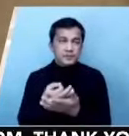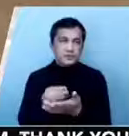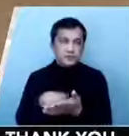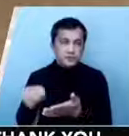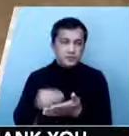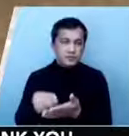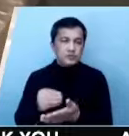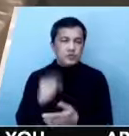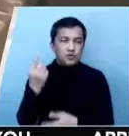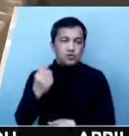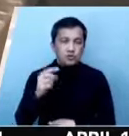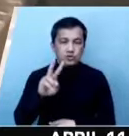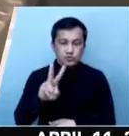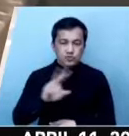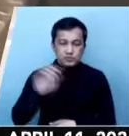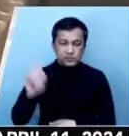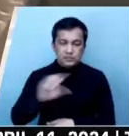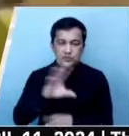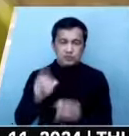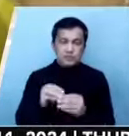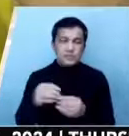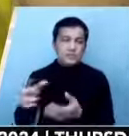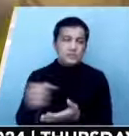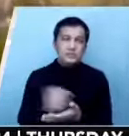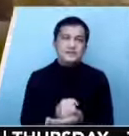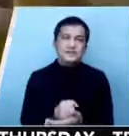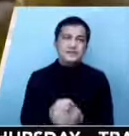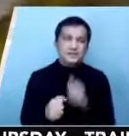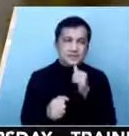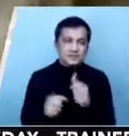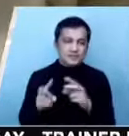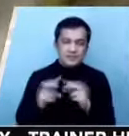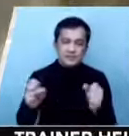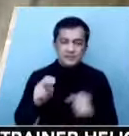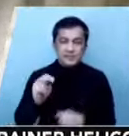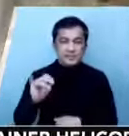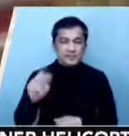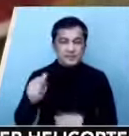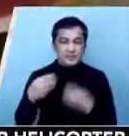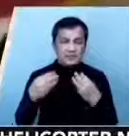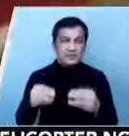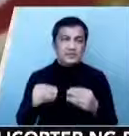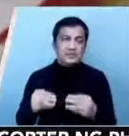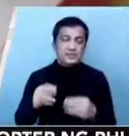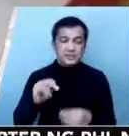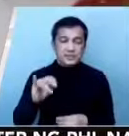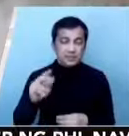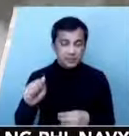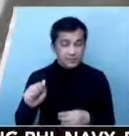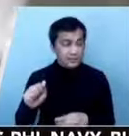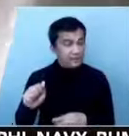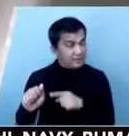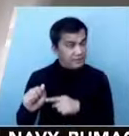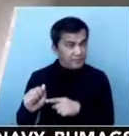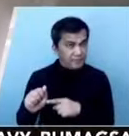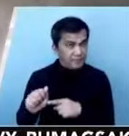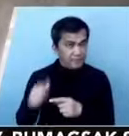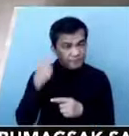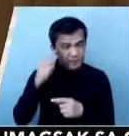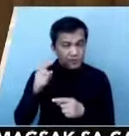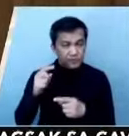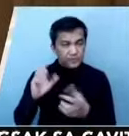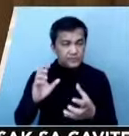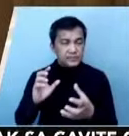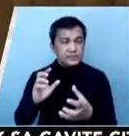of total harvest. Kasi hindi naman nila kalaban ng NFA sa market, eh, dahil nga yung NFA pang calamity lang siya. Kami umaasa